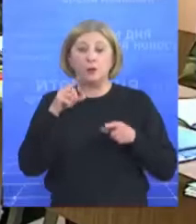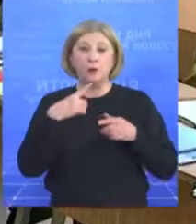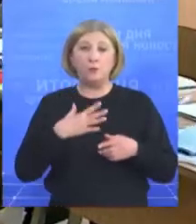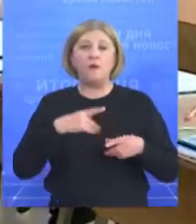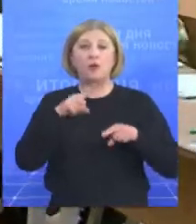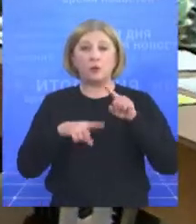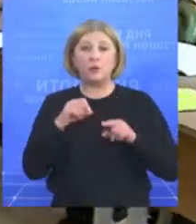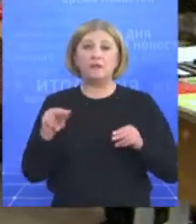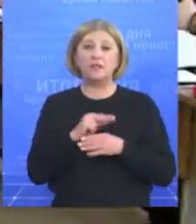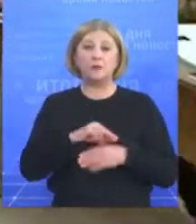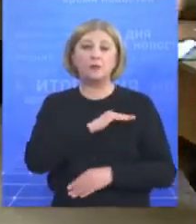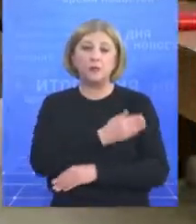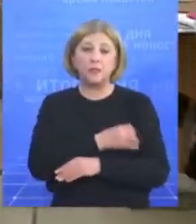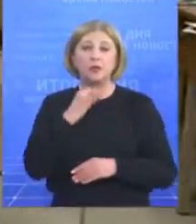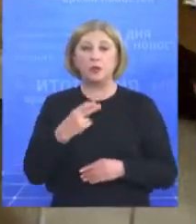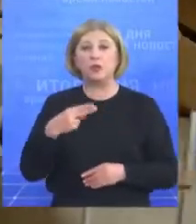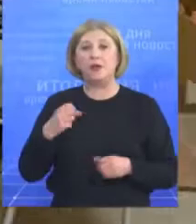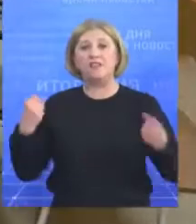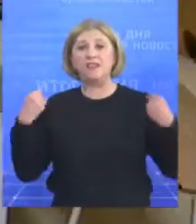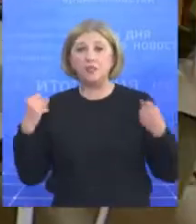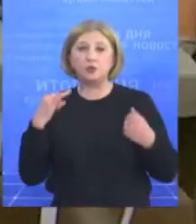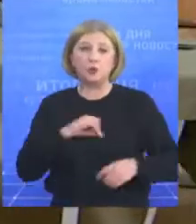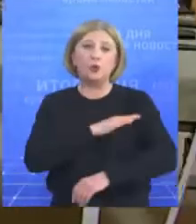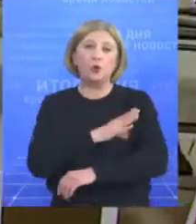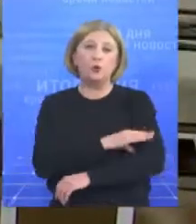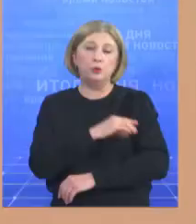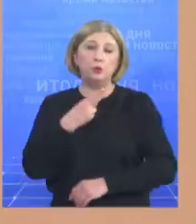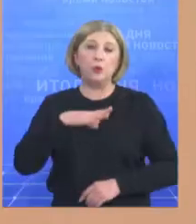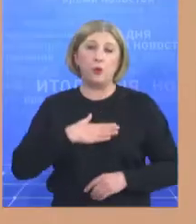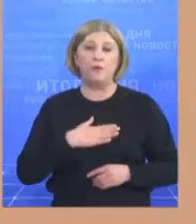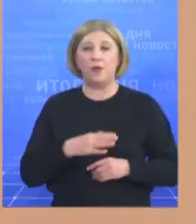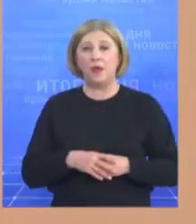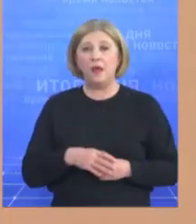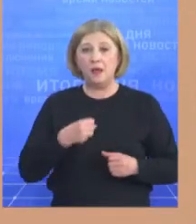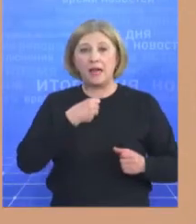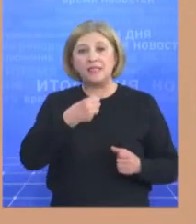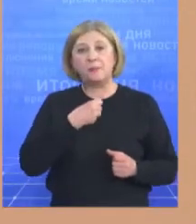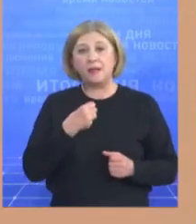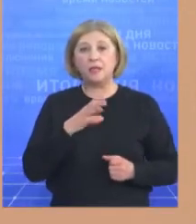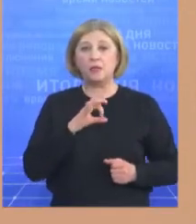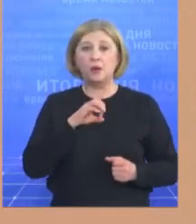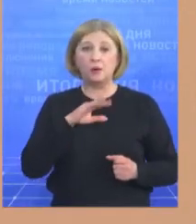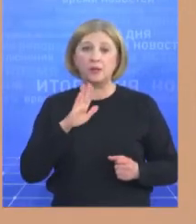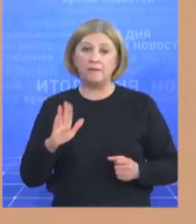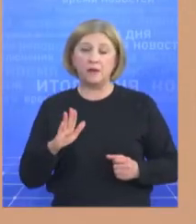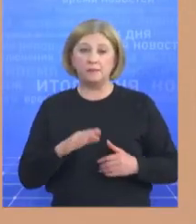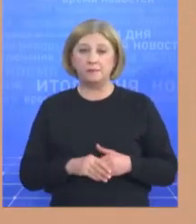родине, а еще воспитывают силу и физическую, и духовную. Артур Шпалатов, Екатерина Буш, Ален Хачатуров, Кристина Никитенко, Кирилл Уланов, ОТВ.